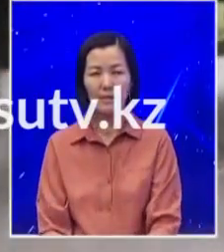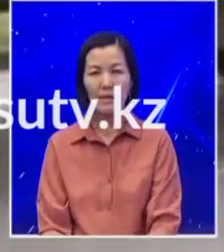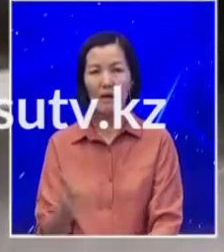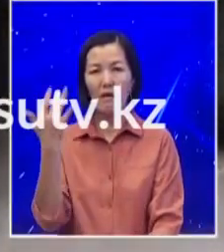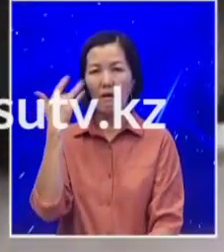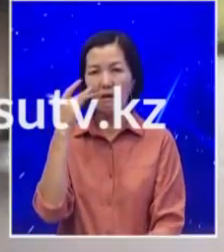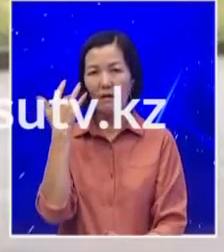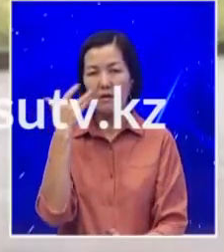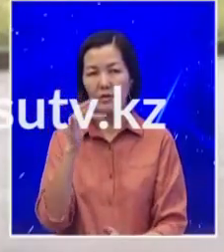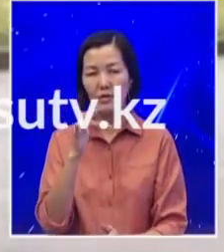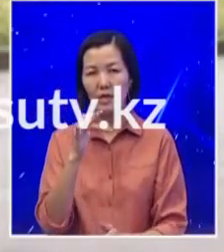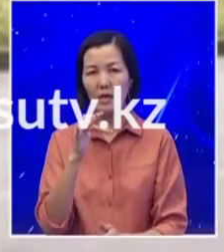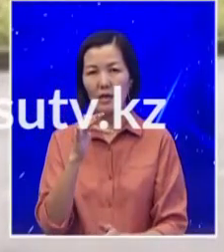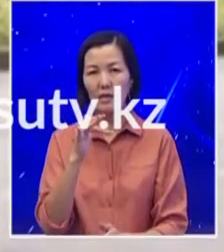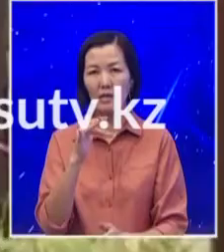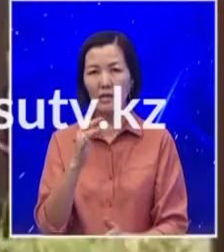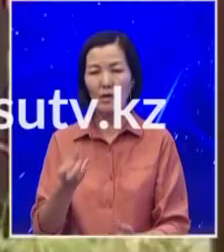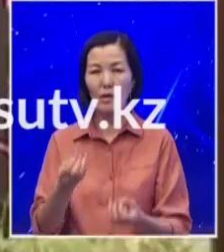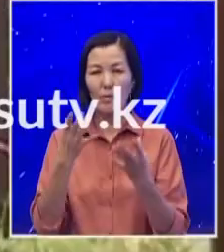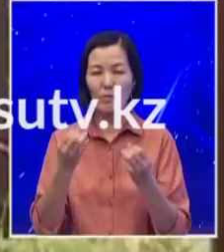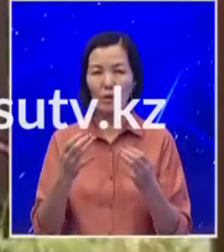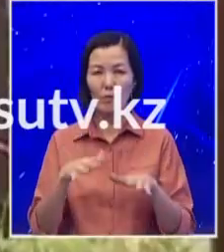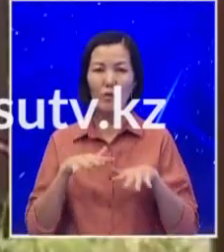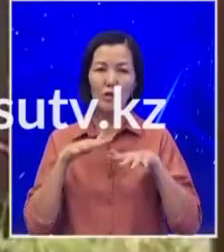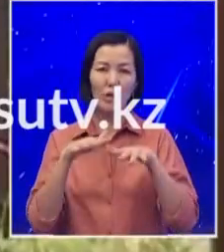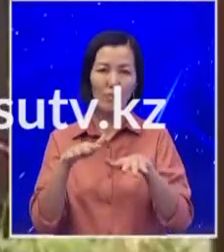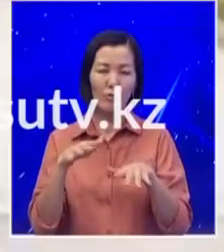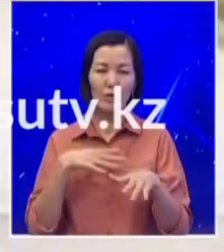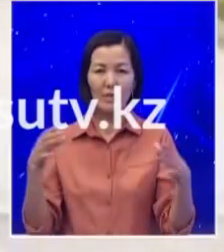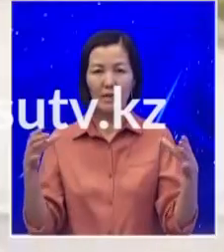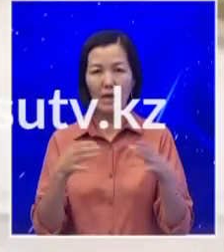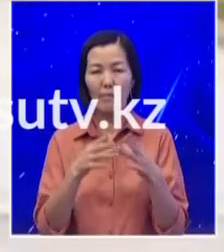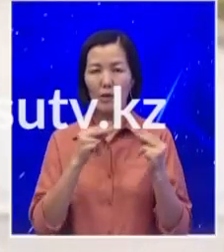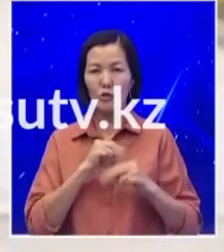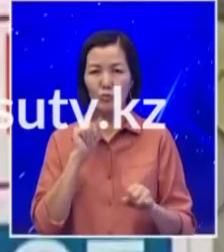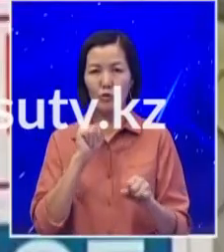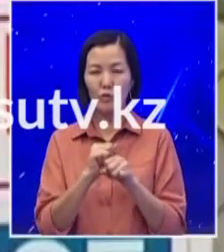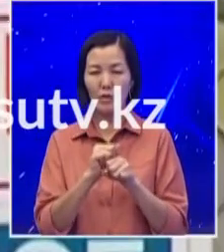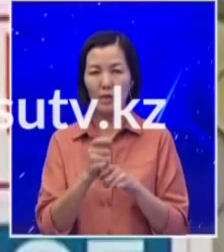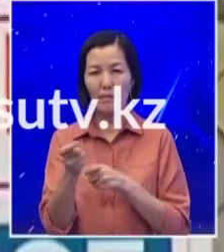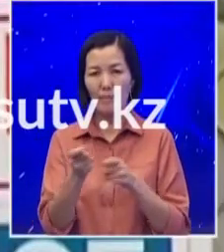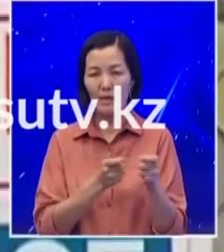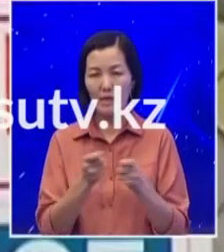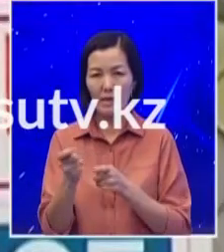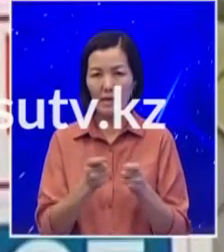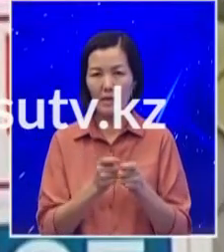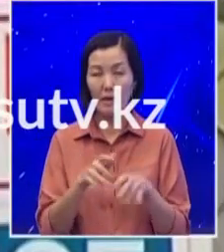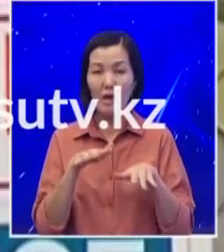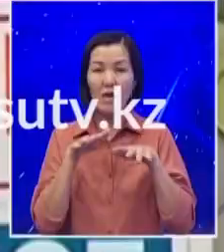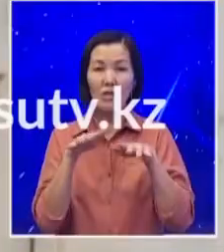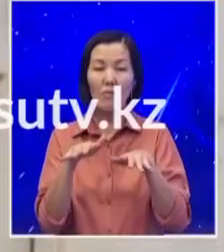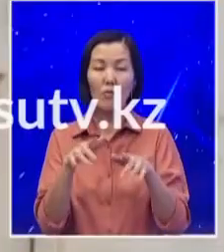АКШ-та хакерлар колониал мұнай құбырына шабуыл жасады. Салдарынан компания жұмысы тоқтады. Жергілікті билік кибершабуылға